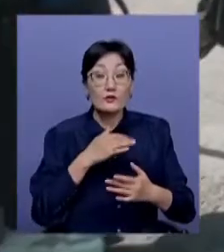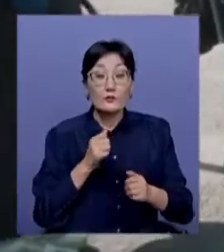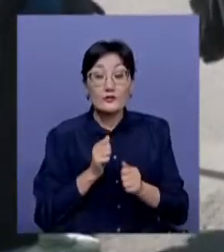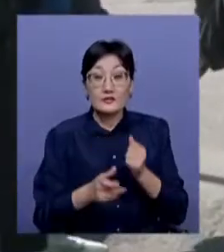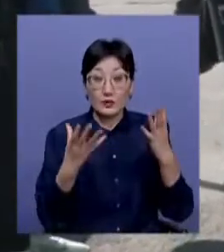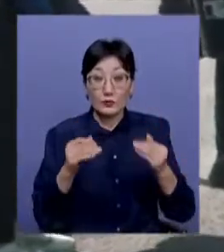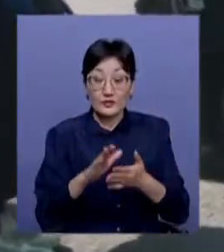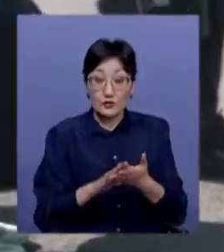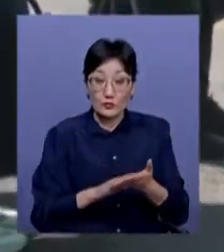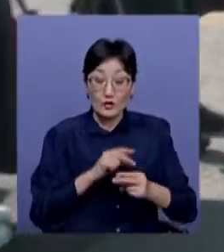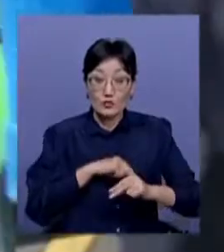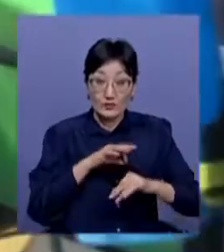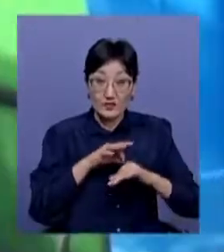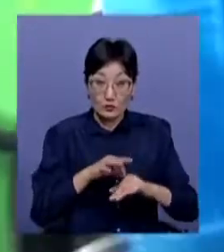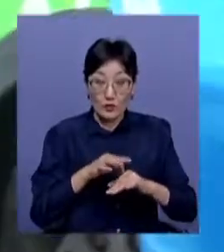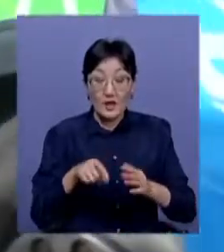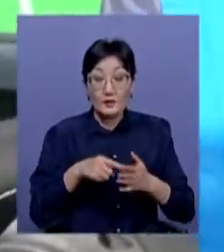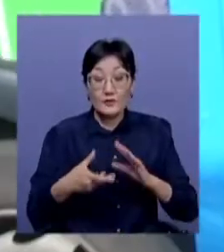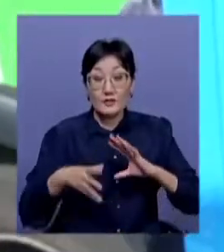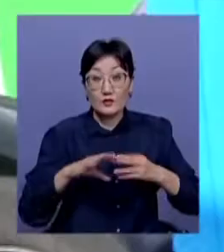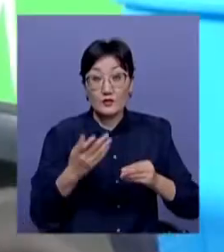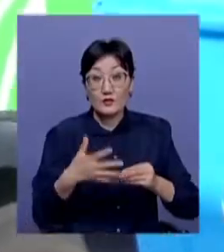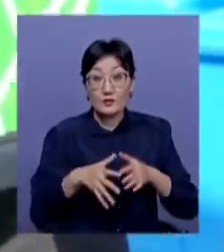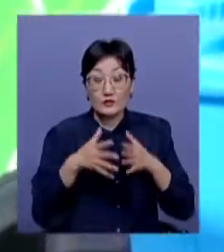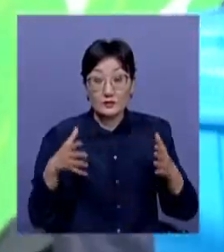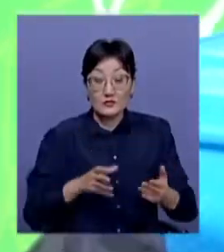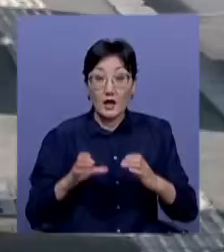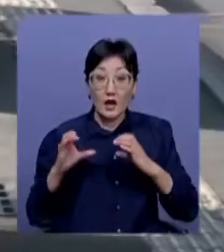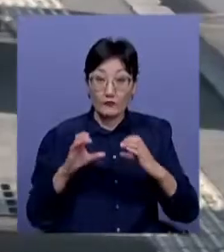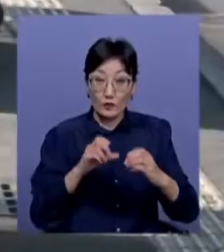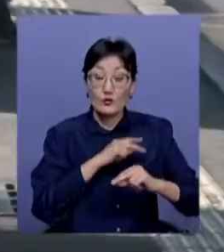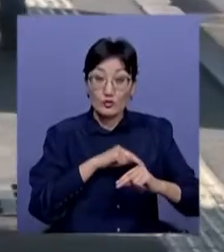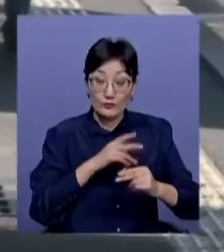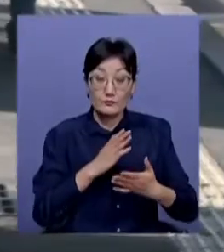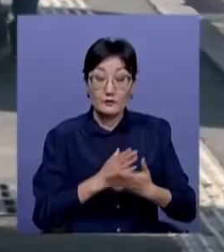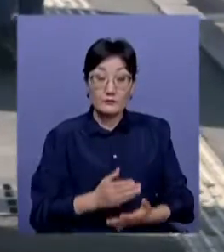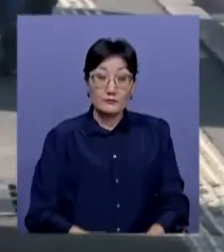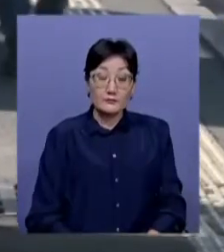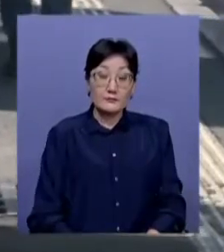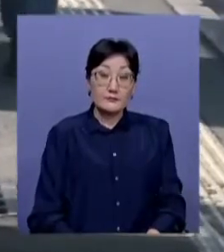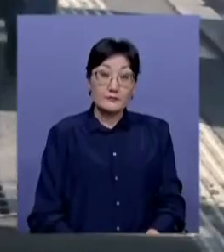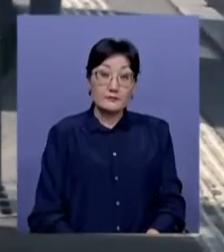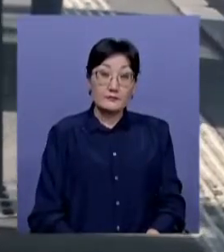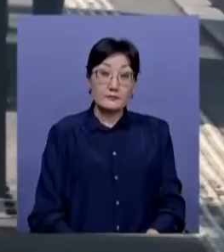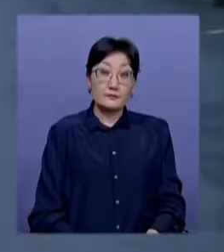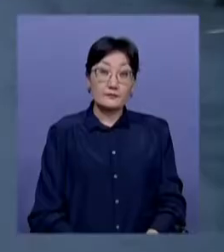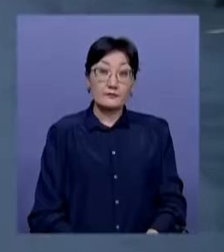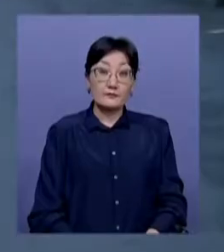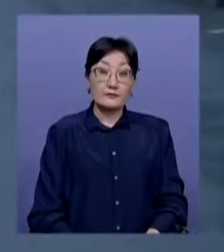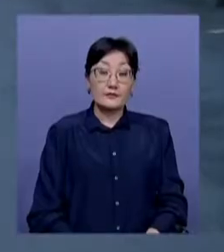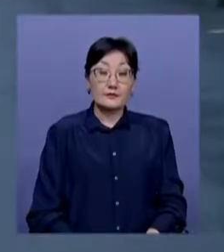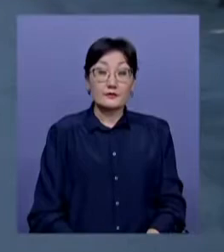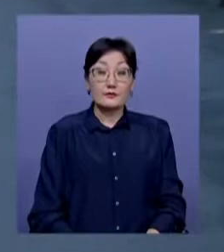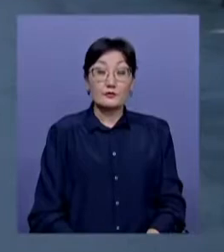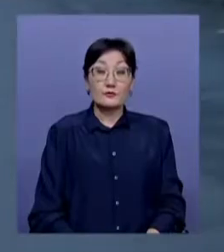күнделікті дезинфекциялаудан өтеді. Ал қалада жалпы 50-ден аса автобус паркі бар. Сымбат Ноғай, Сағынғали Мұмайтпасов,